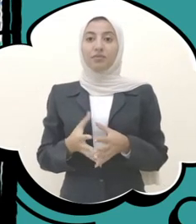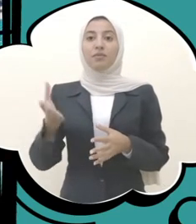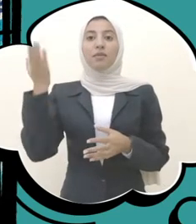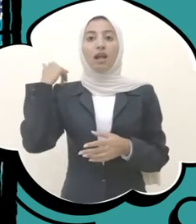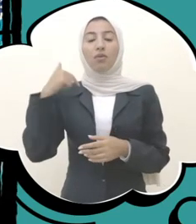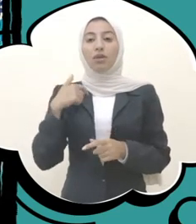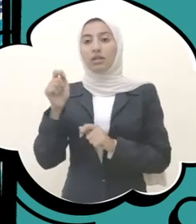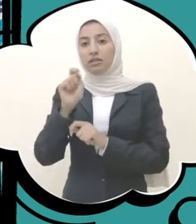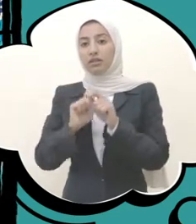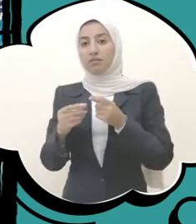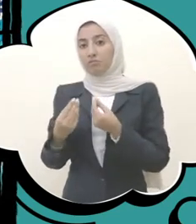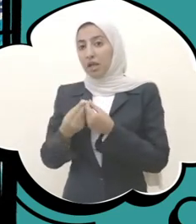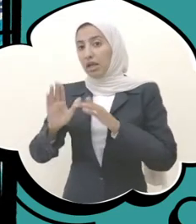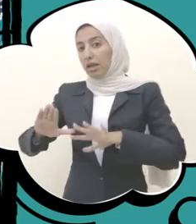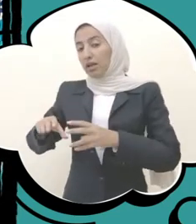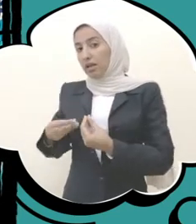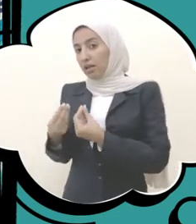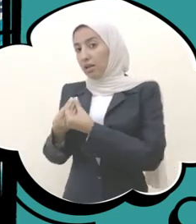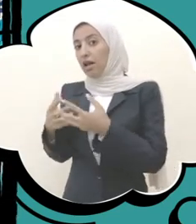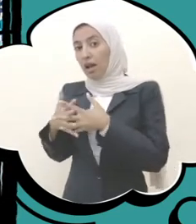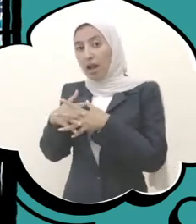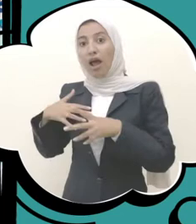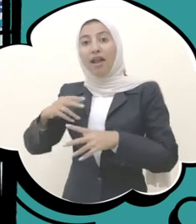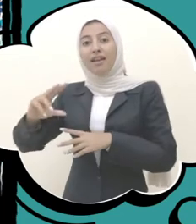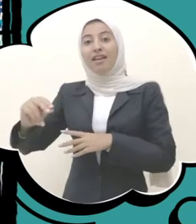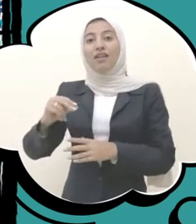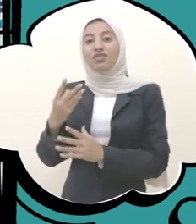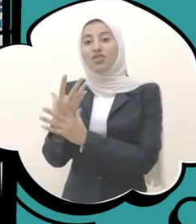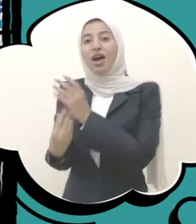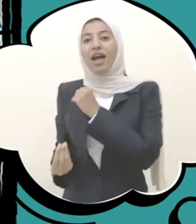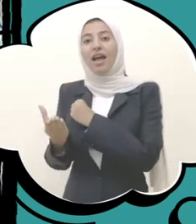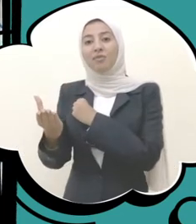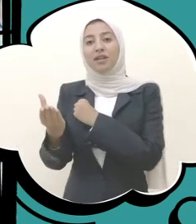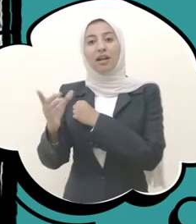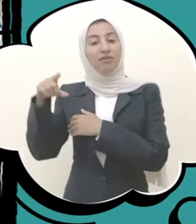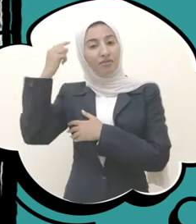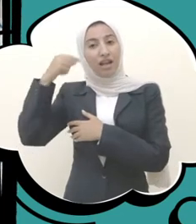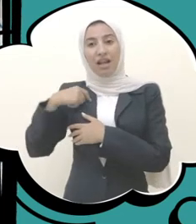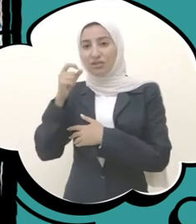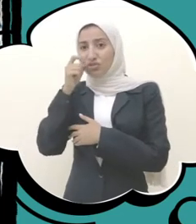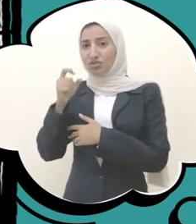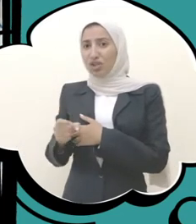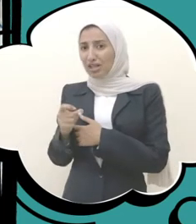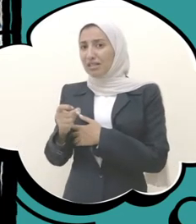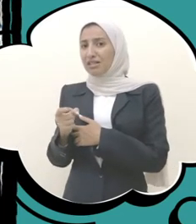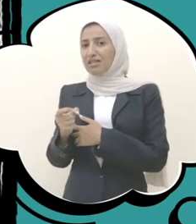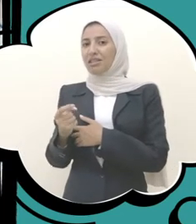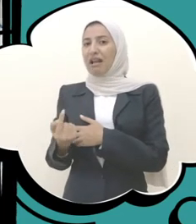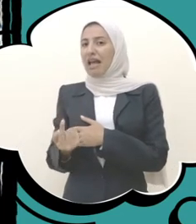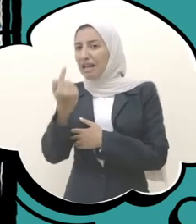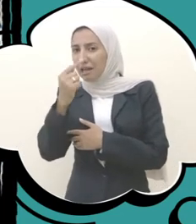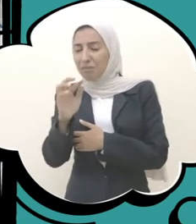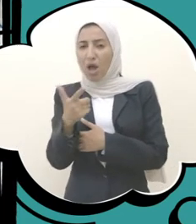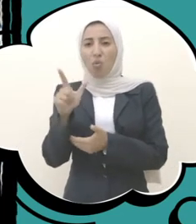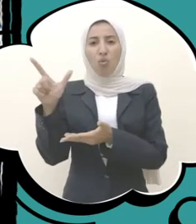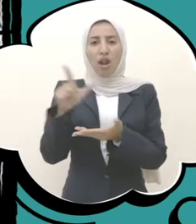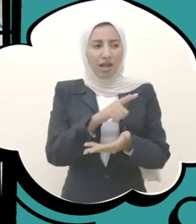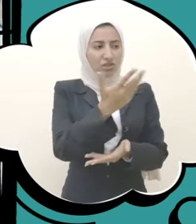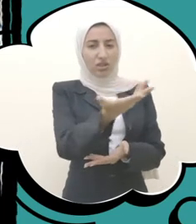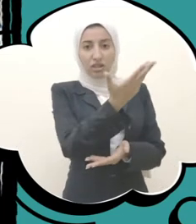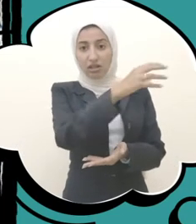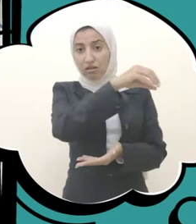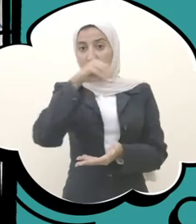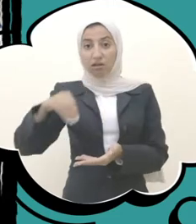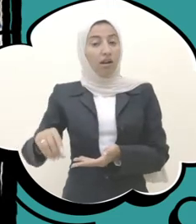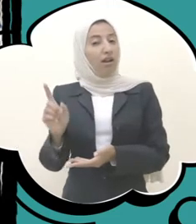ابن لهذه العيلة، ما تعاملت كشخص غريب أو لاجئ أو مجرد شخص مستأجر. صراحة ساعتها حسيت